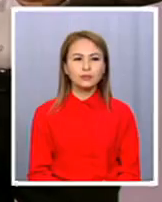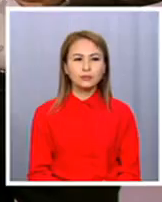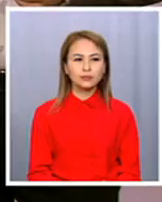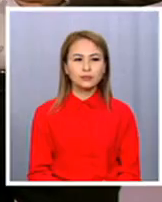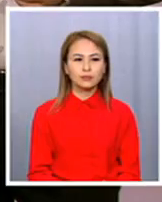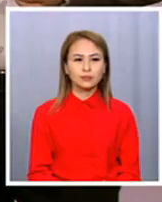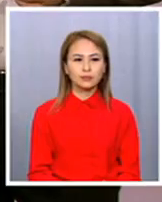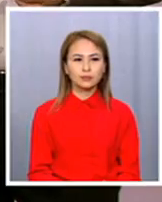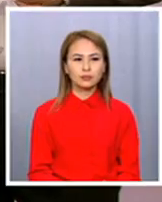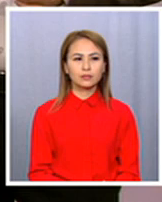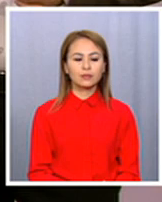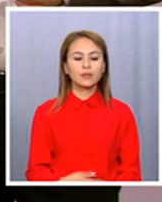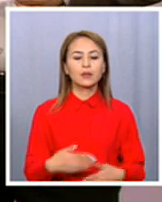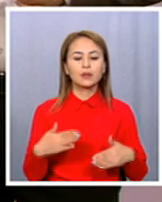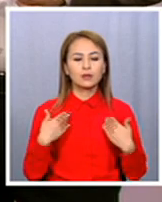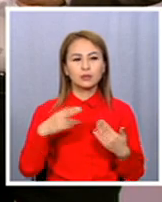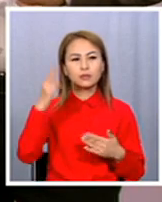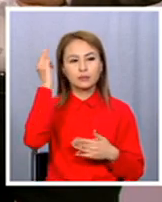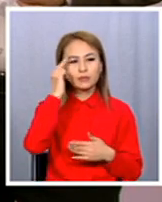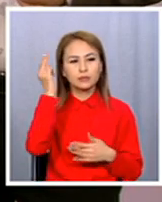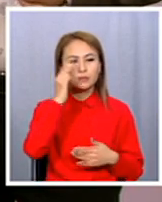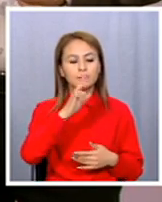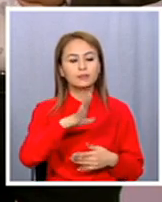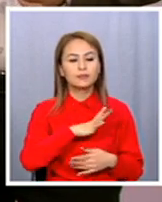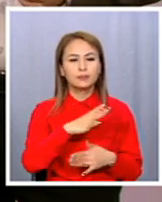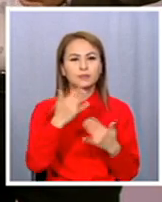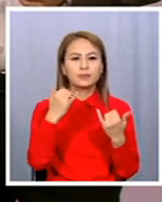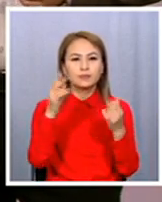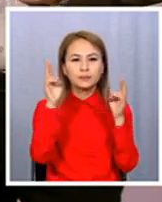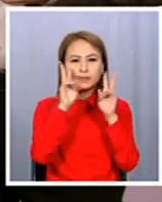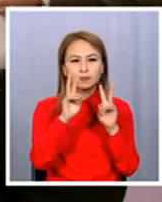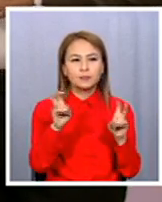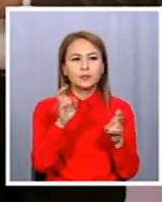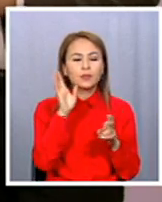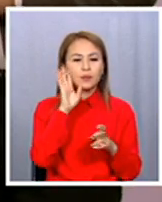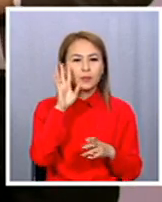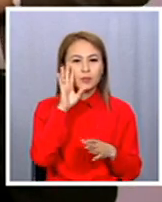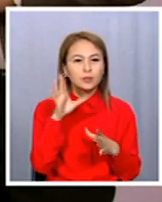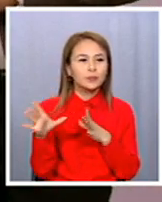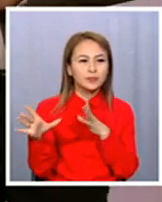Сәлеметсіңдер ме оқушылар, бүгінгі сабағымыздың тақырыбы көлде.